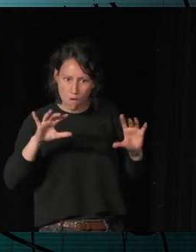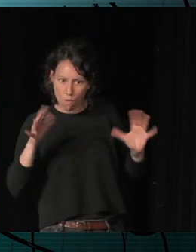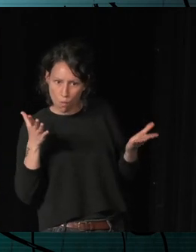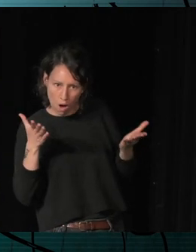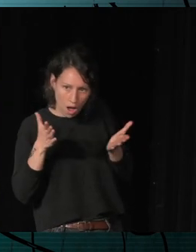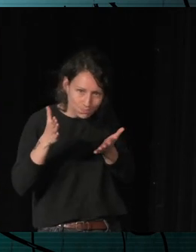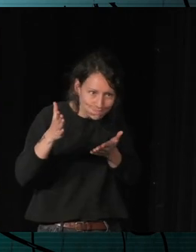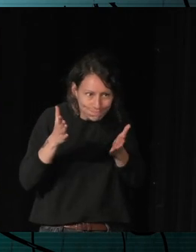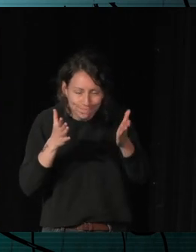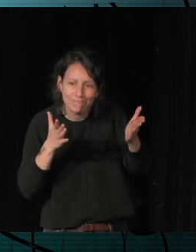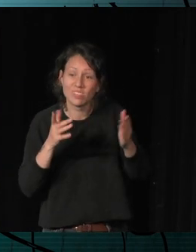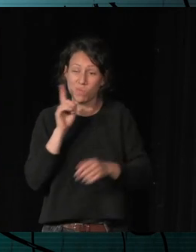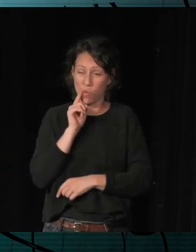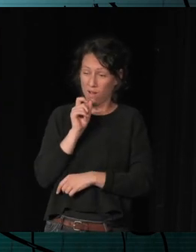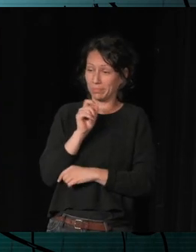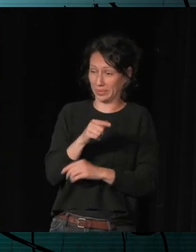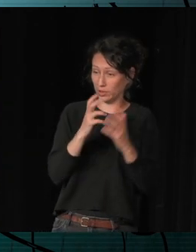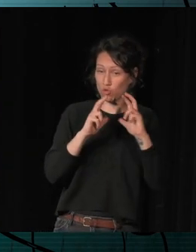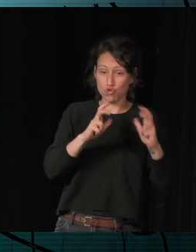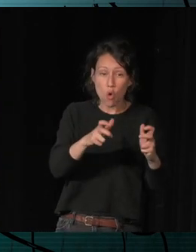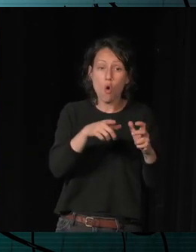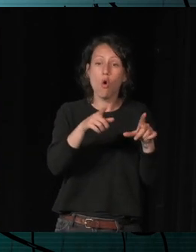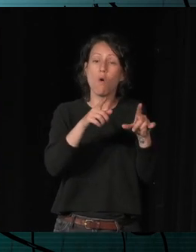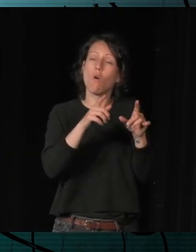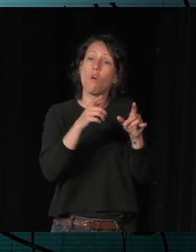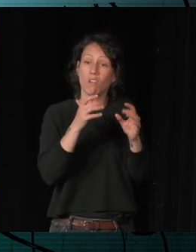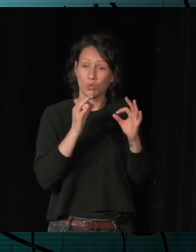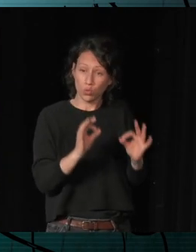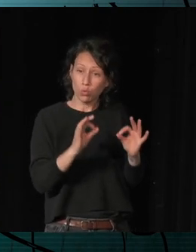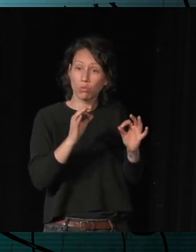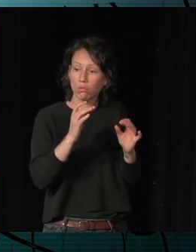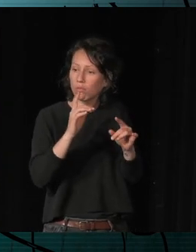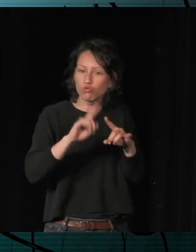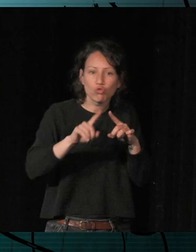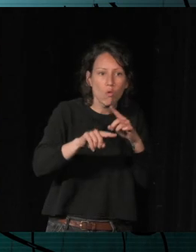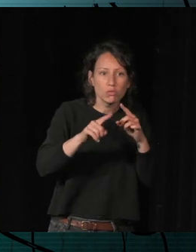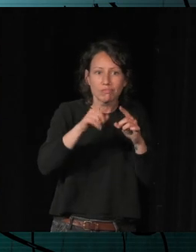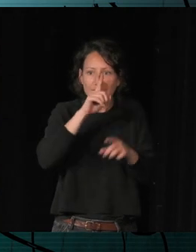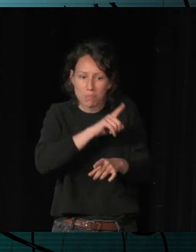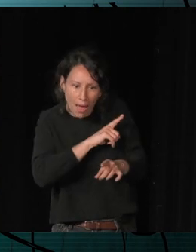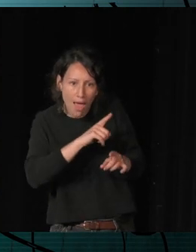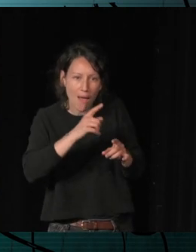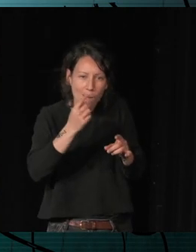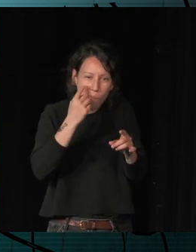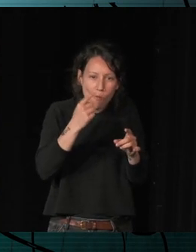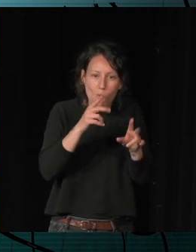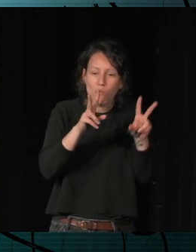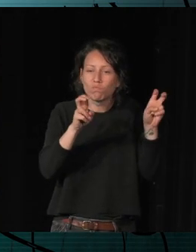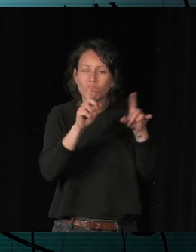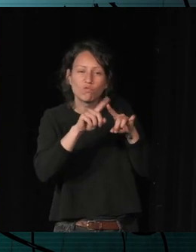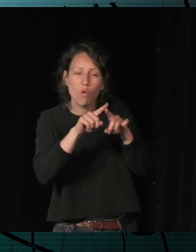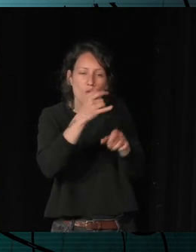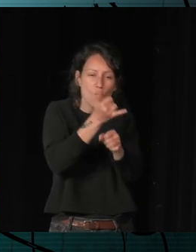de montrer comment utiliser euh des artifices ludiques pour pouvoir faire peur joueur il a il a préfiguré beaucoup de choses hein je veux dire